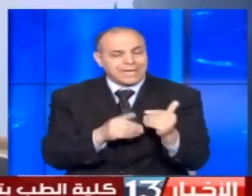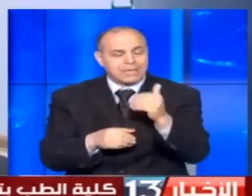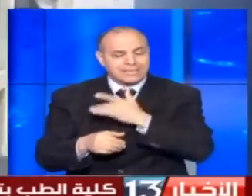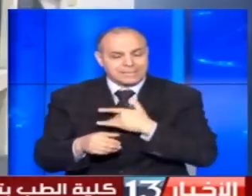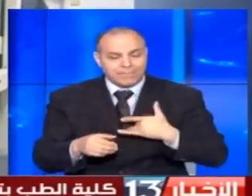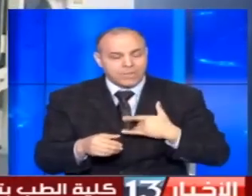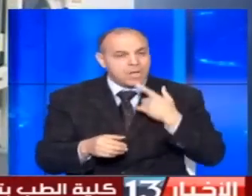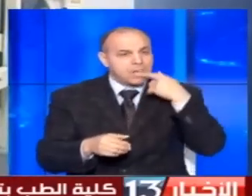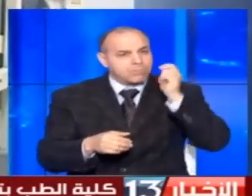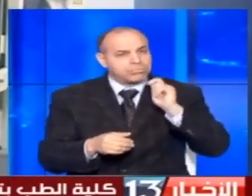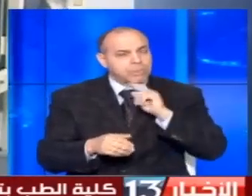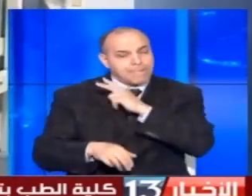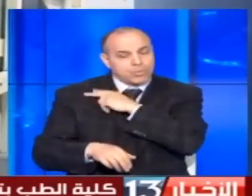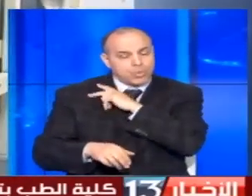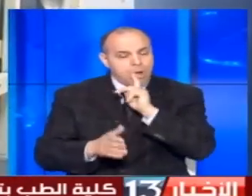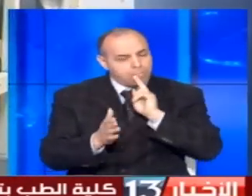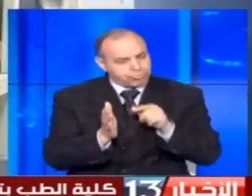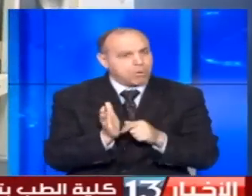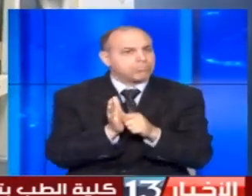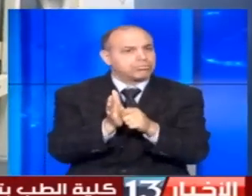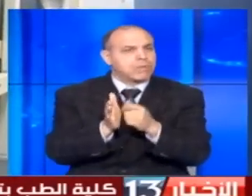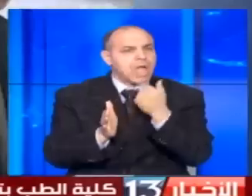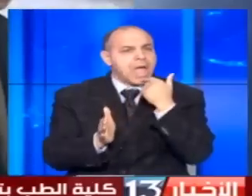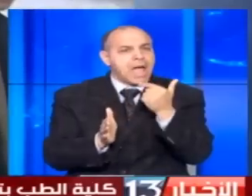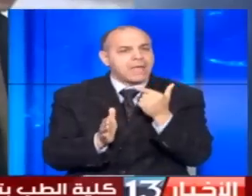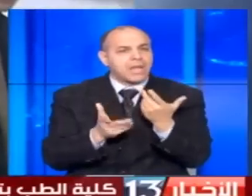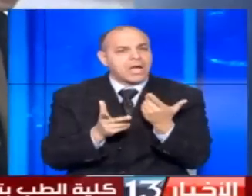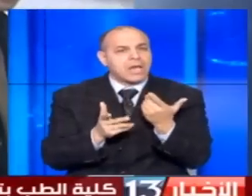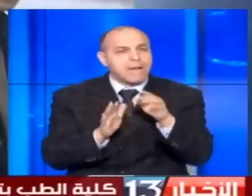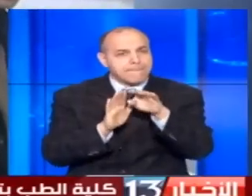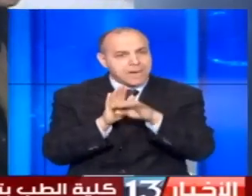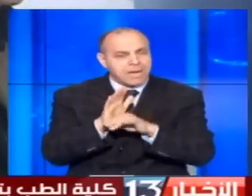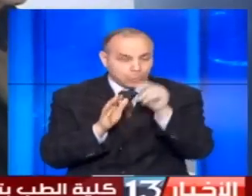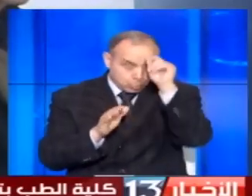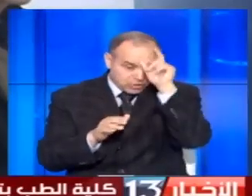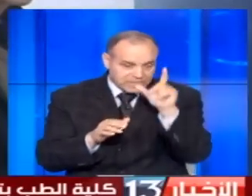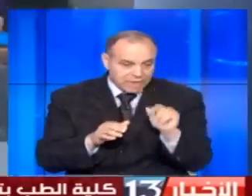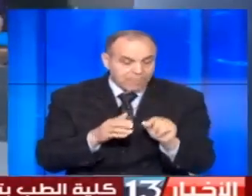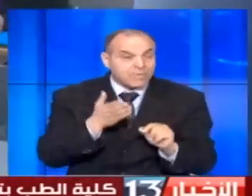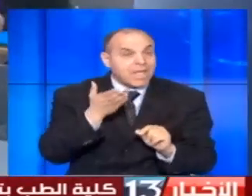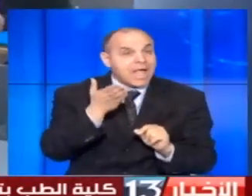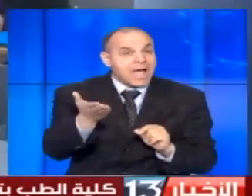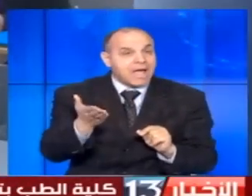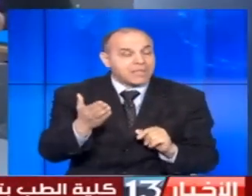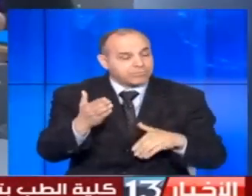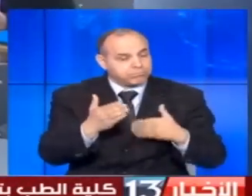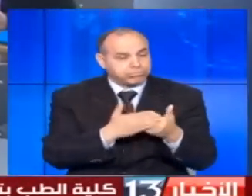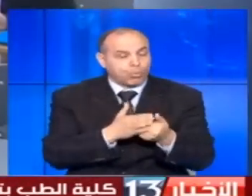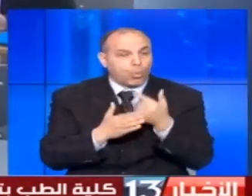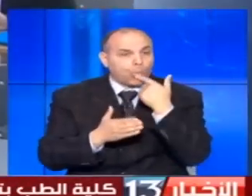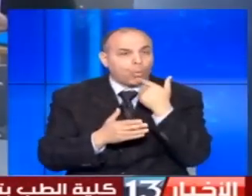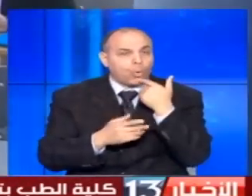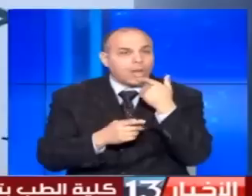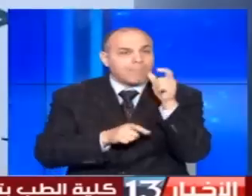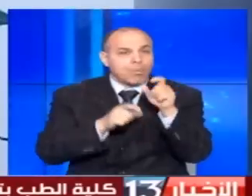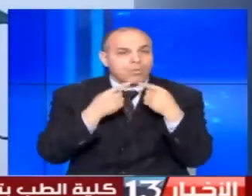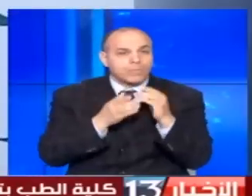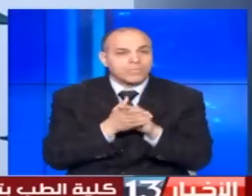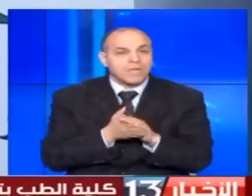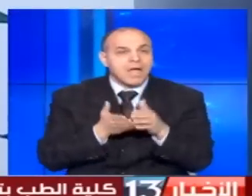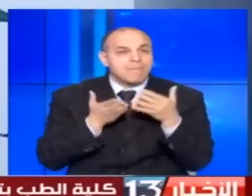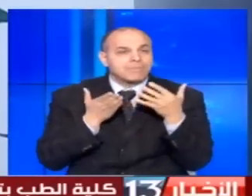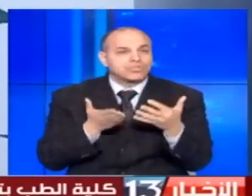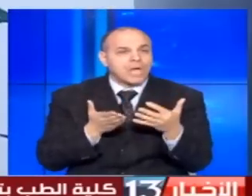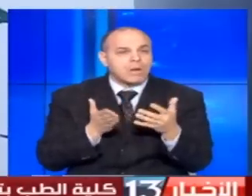والزام اصحاب القرار بتنفيذها وذلك عبر المخططات الوطنيه التي سيتوصل اليها المتحاورون نعمل فيها